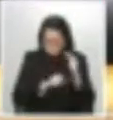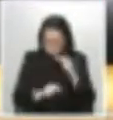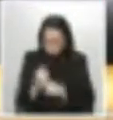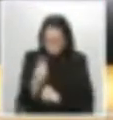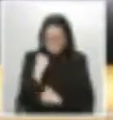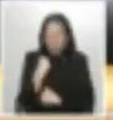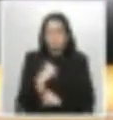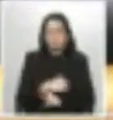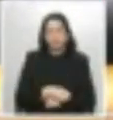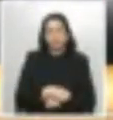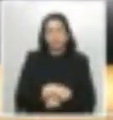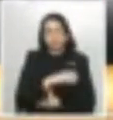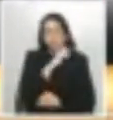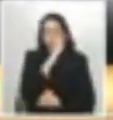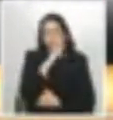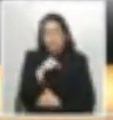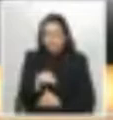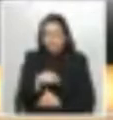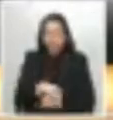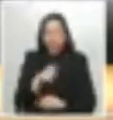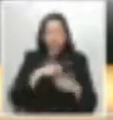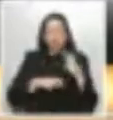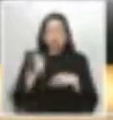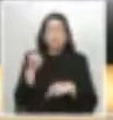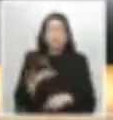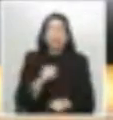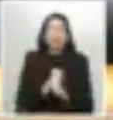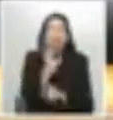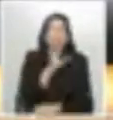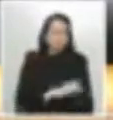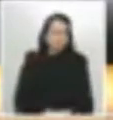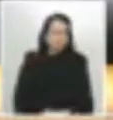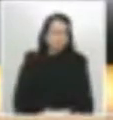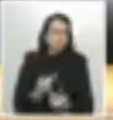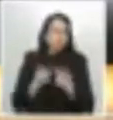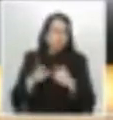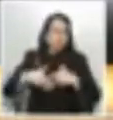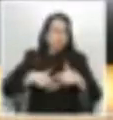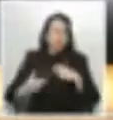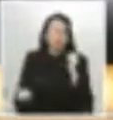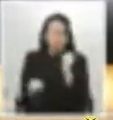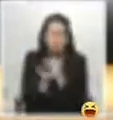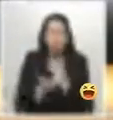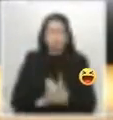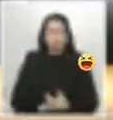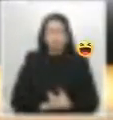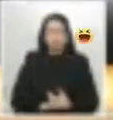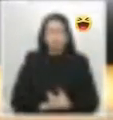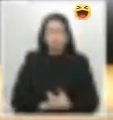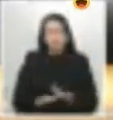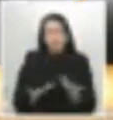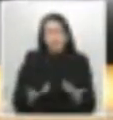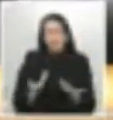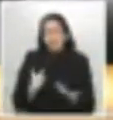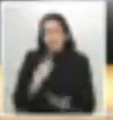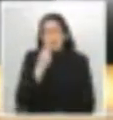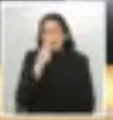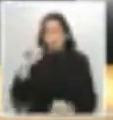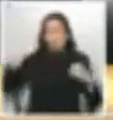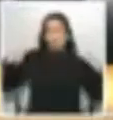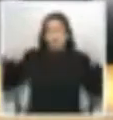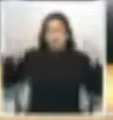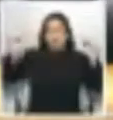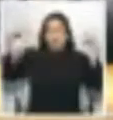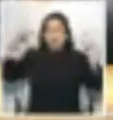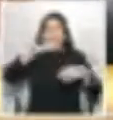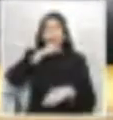อีกเรื่องนึงก็คือว่าเรื่องเล็กๆนะแต่ชาวบ้านเขาเดือดร้อนท่านประธานนะท่านประธานเห็นไฟตามถนนนะสี